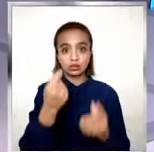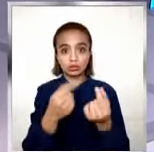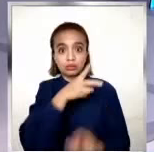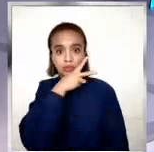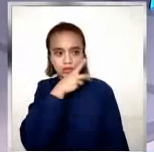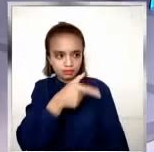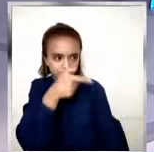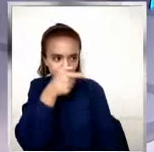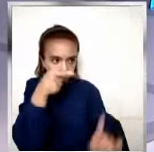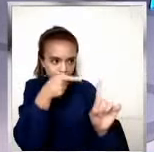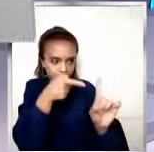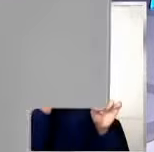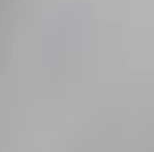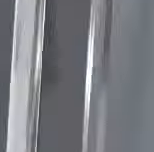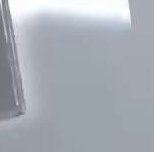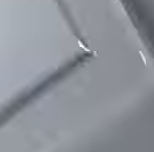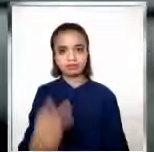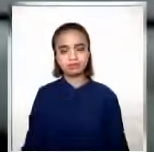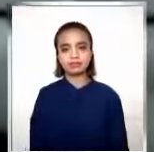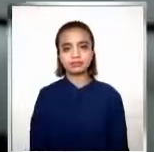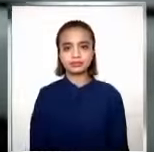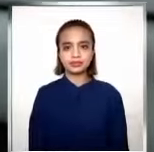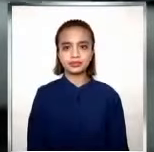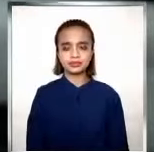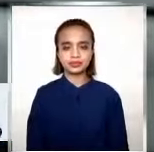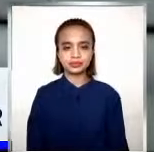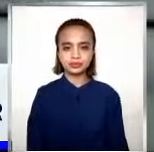nakatutok si Mariz Umali.